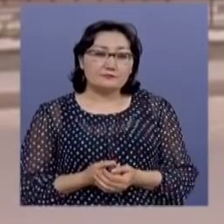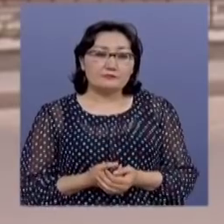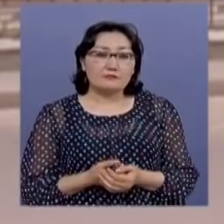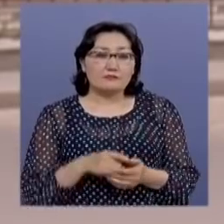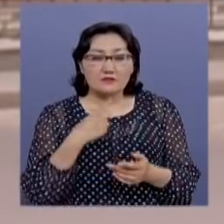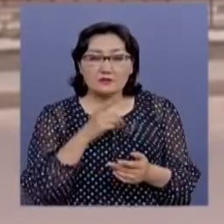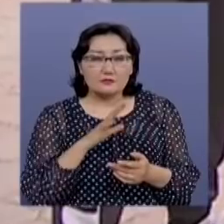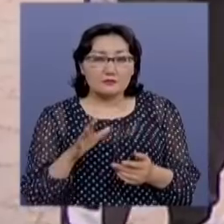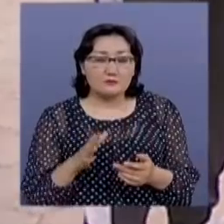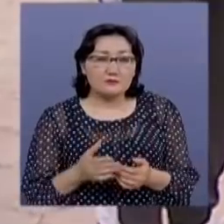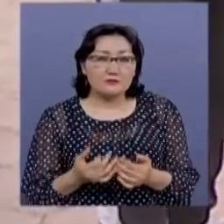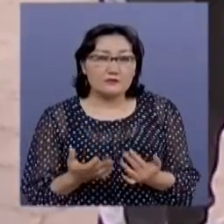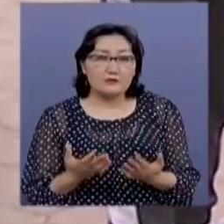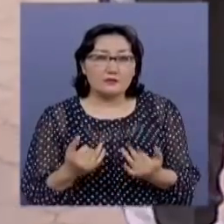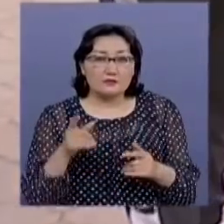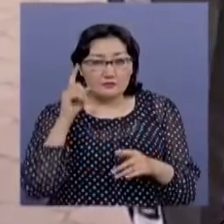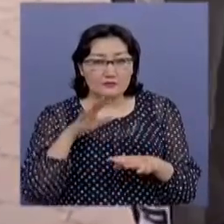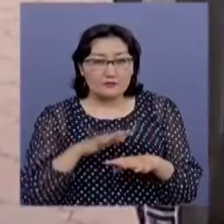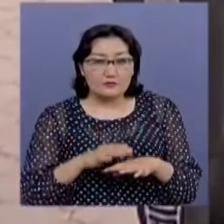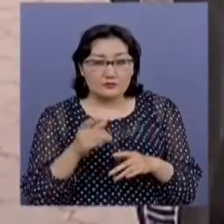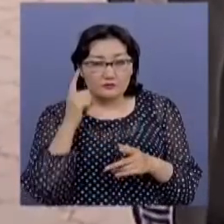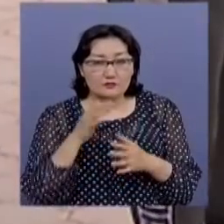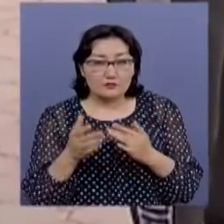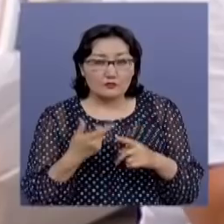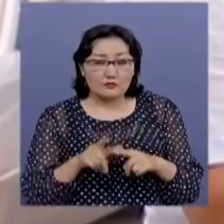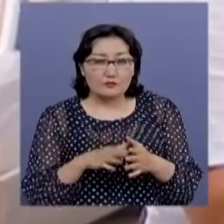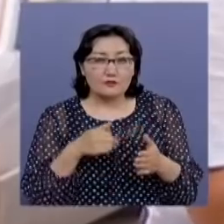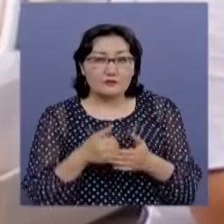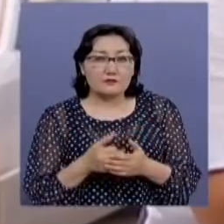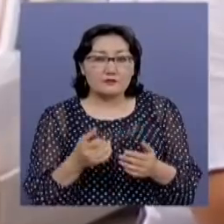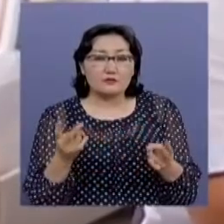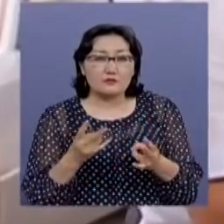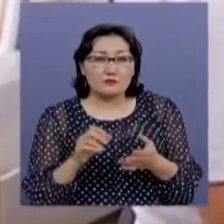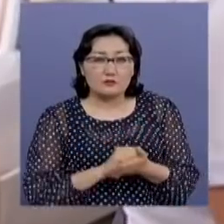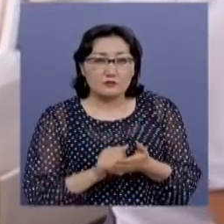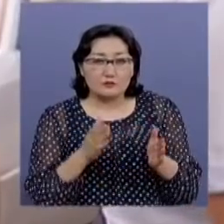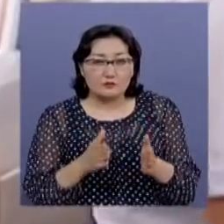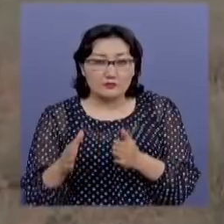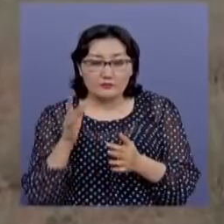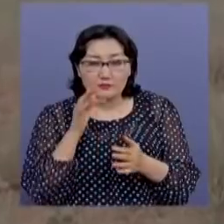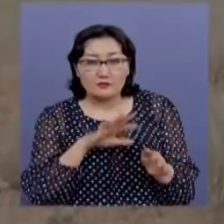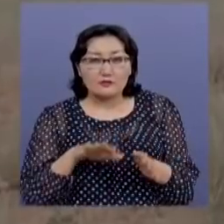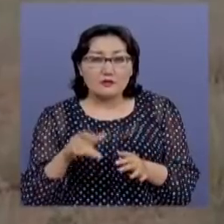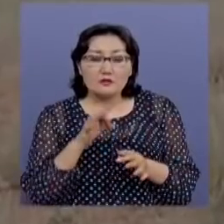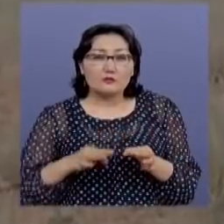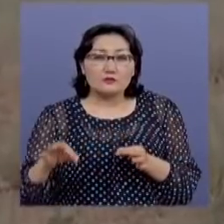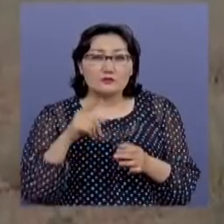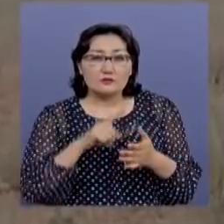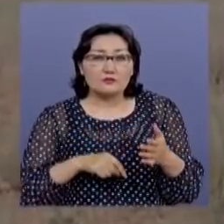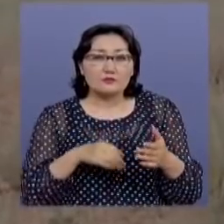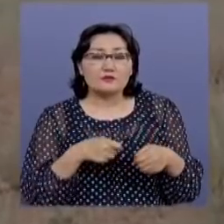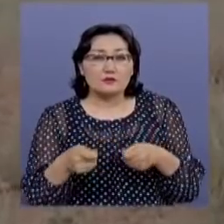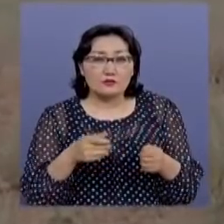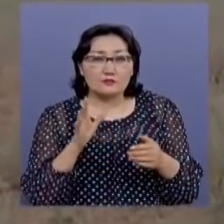Оны айта алмаймын қазір. Аудан басшысының сөзіне түсінгеніміз осы уақытқа дейін қажетті құжаттар реттеумен ғана уақыт өткен. Тек облыс сенімді басқаруға